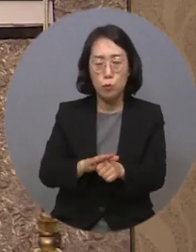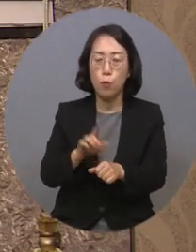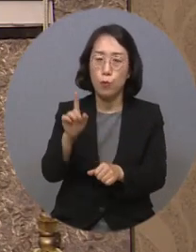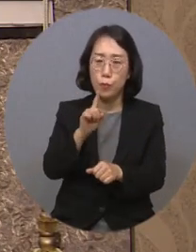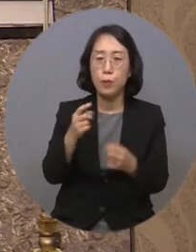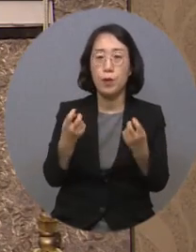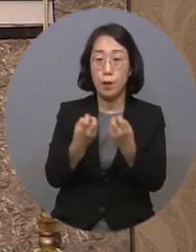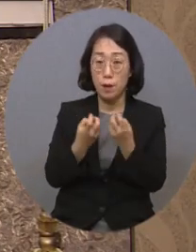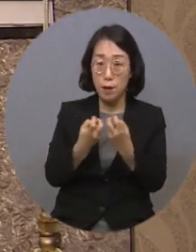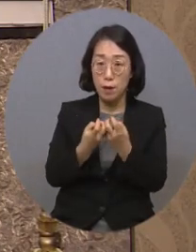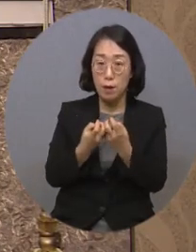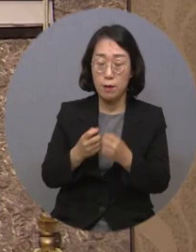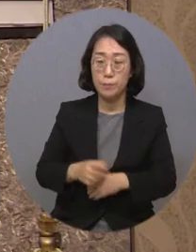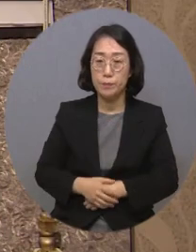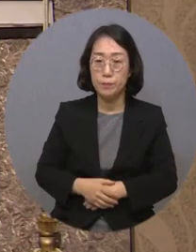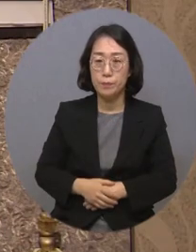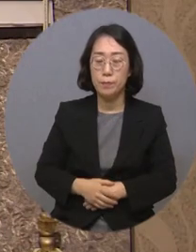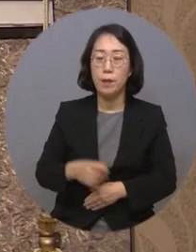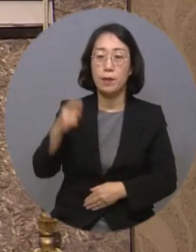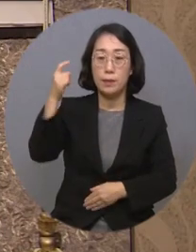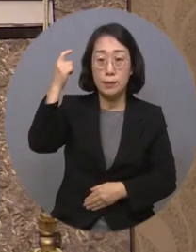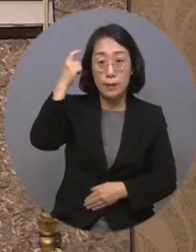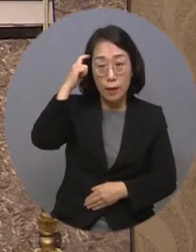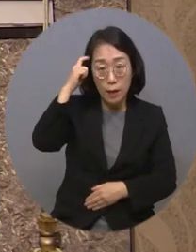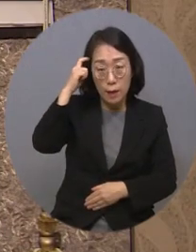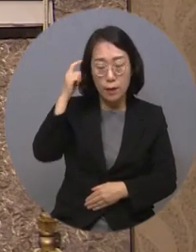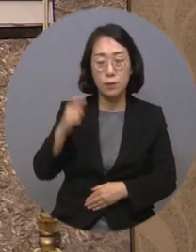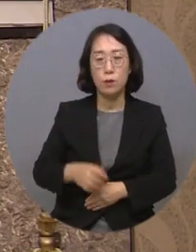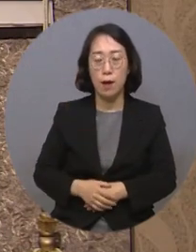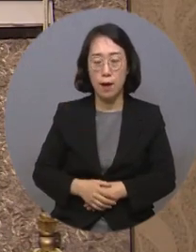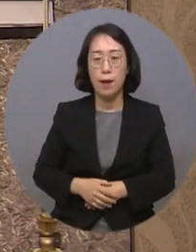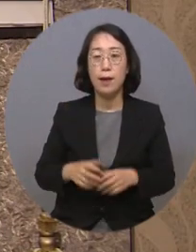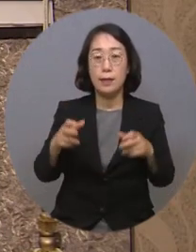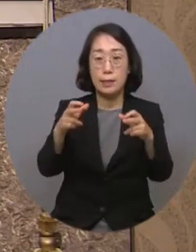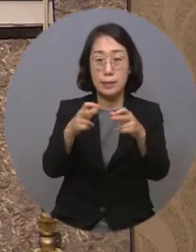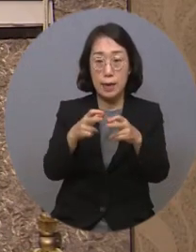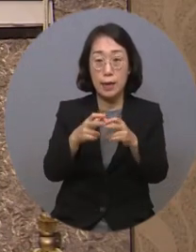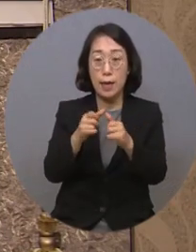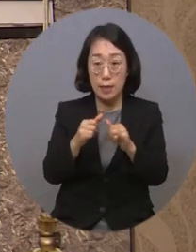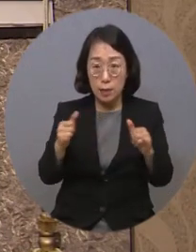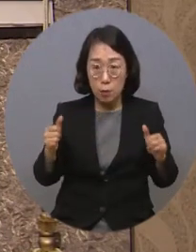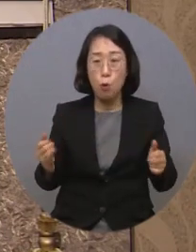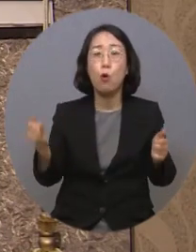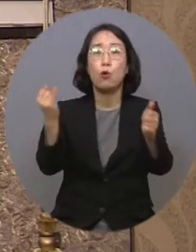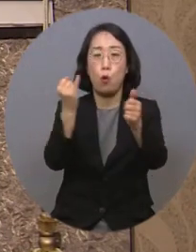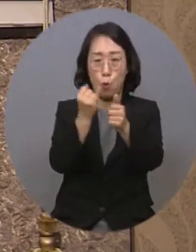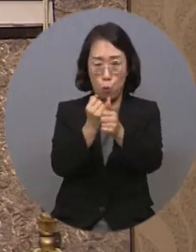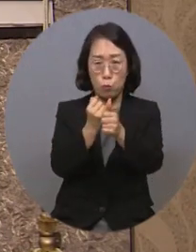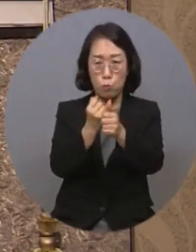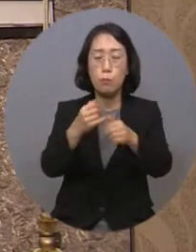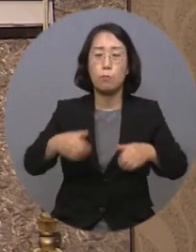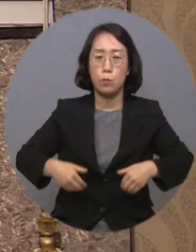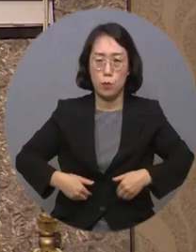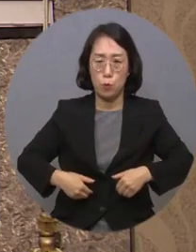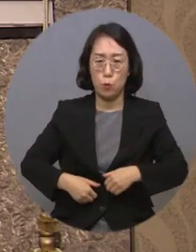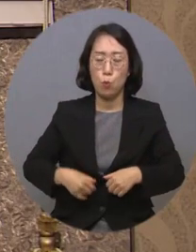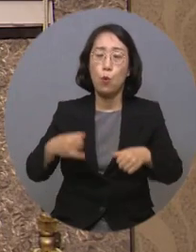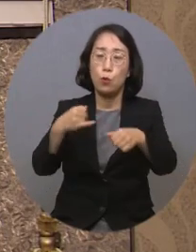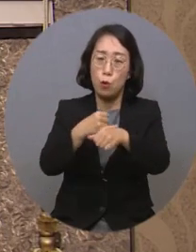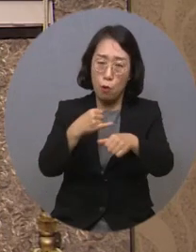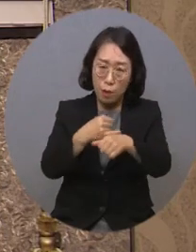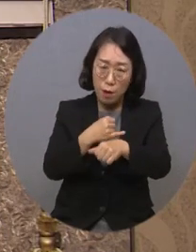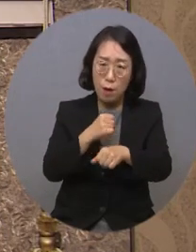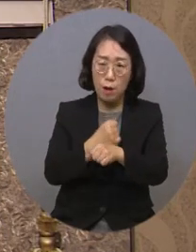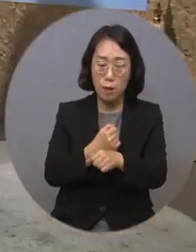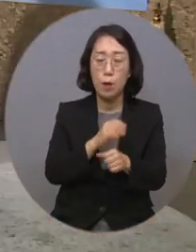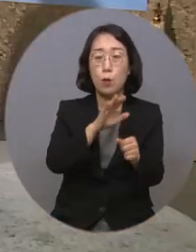극복을 해야 되겠다라고 생각해서 이제 저희가 장애인들도 결혼도 좀 시켜보자. 그리고 연애도 할 수 있도록 좀